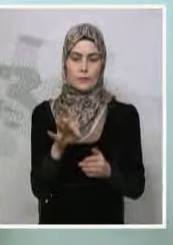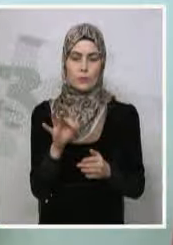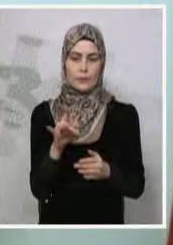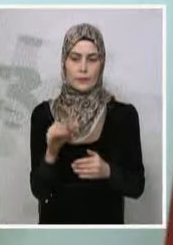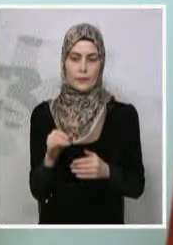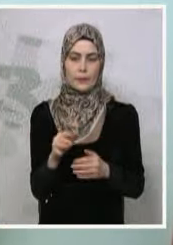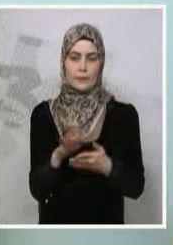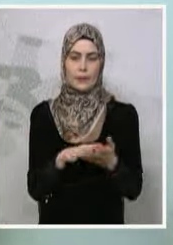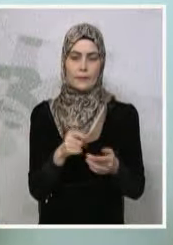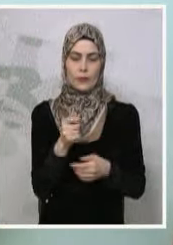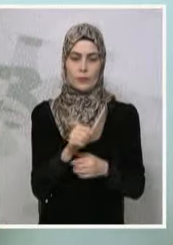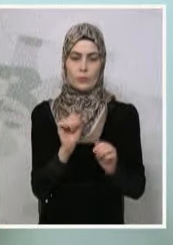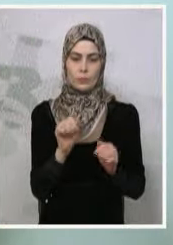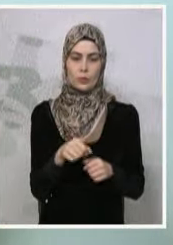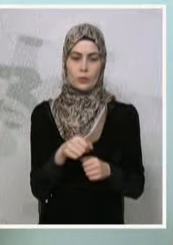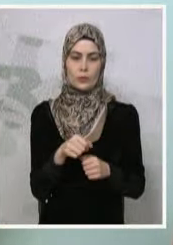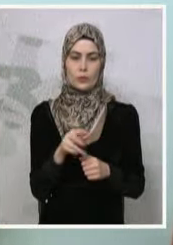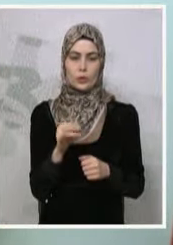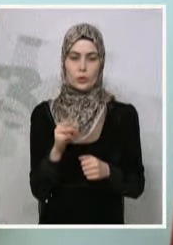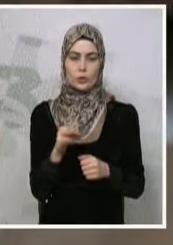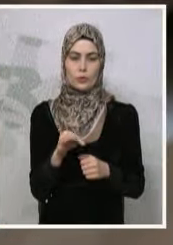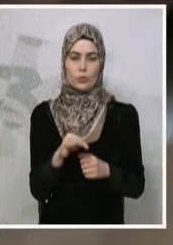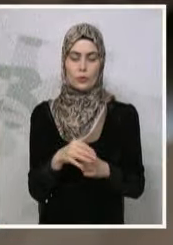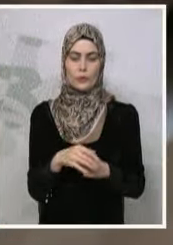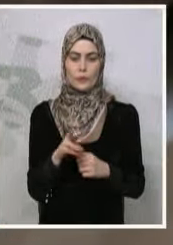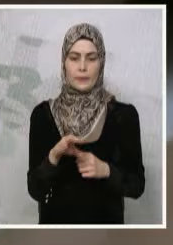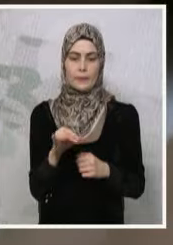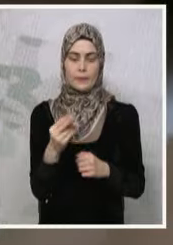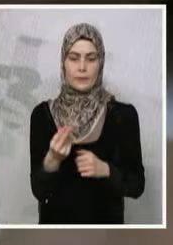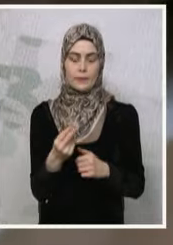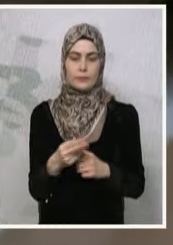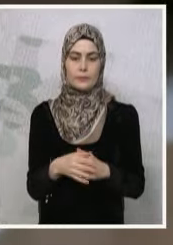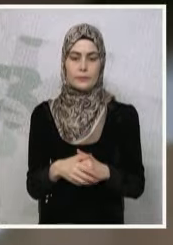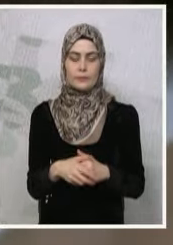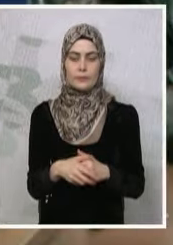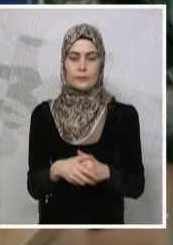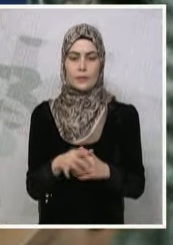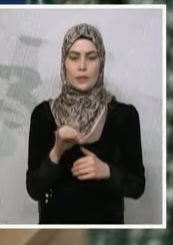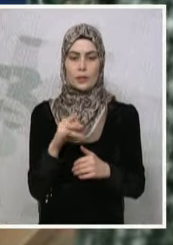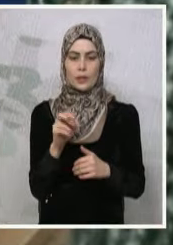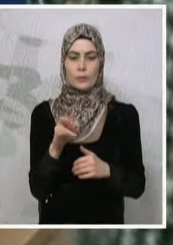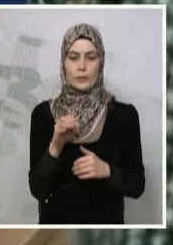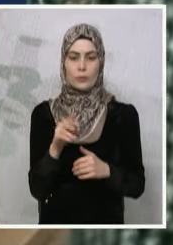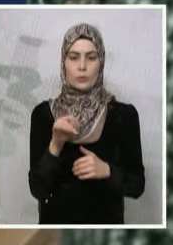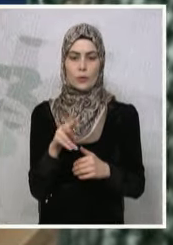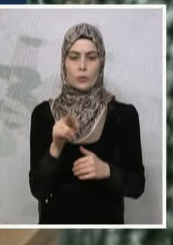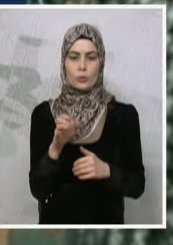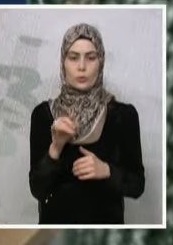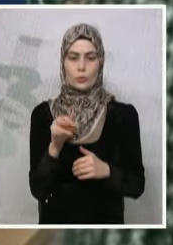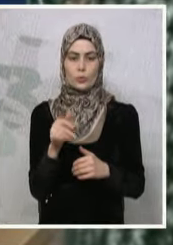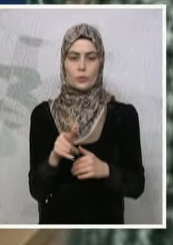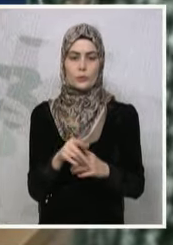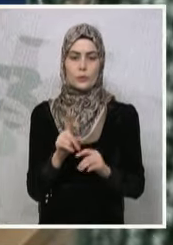на получение сертификата можно будет подать лично, обратившись в МФЦ или дистанционно в личном кабинете на портале госуслуг.